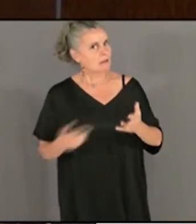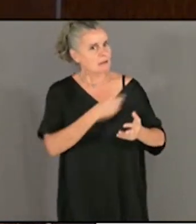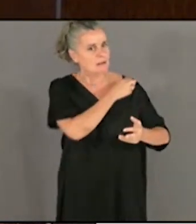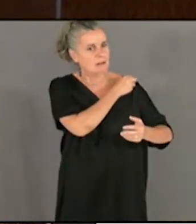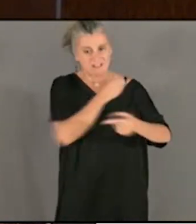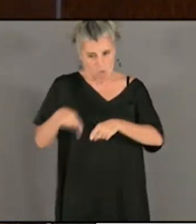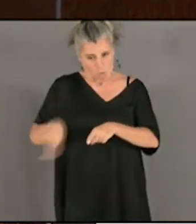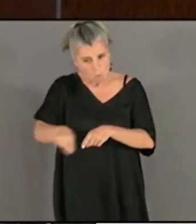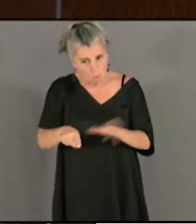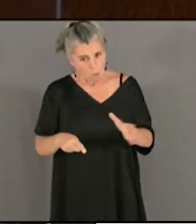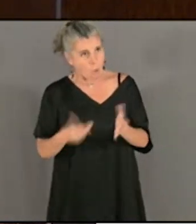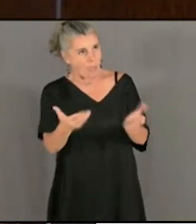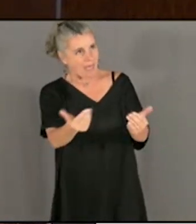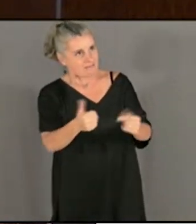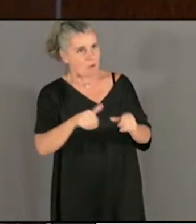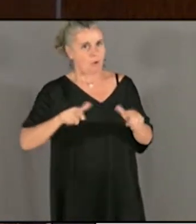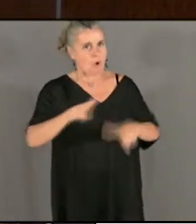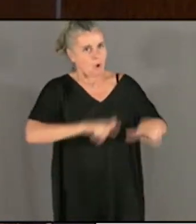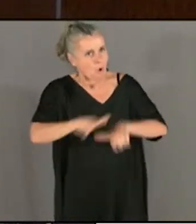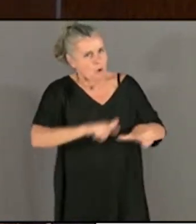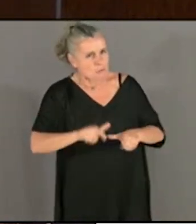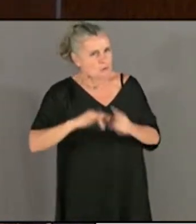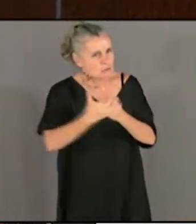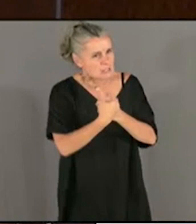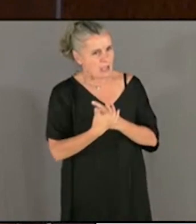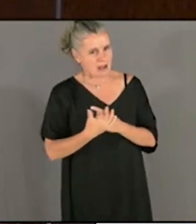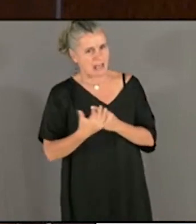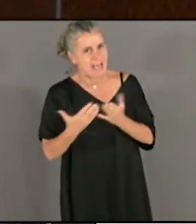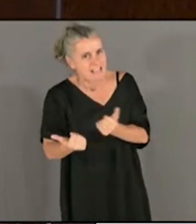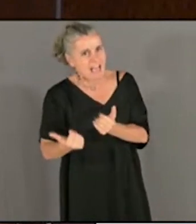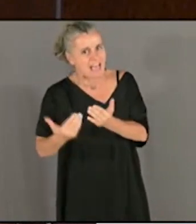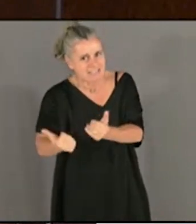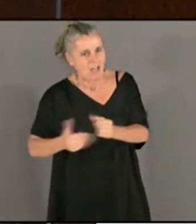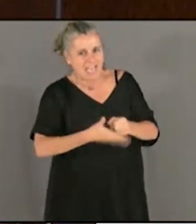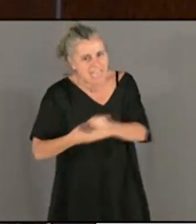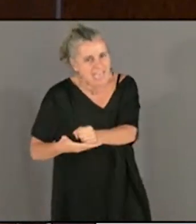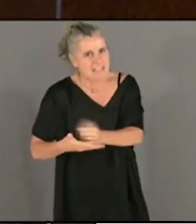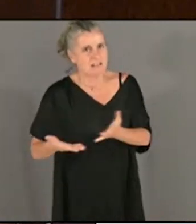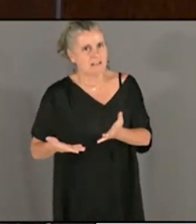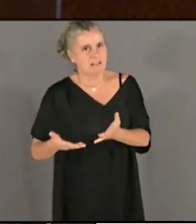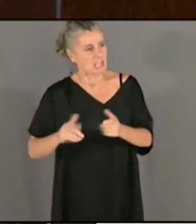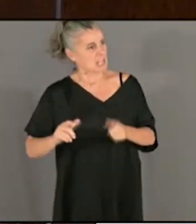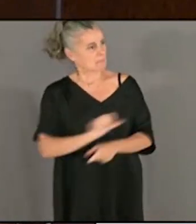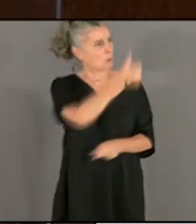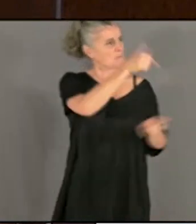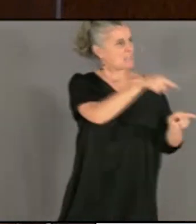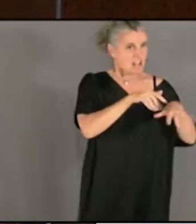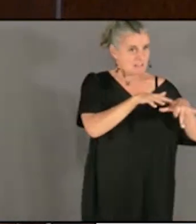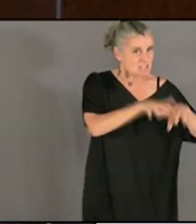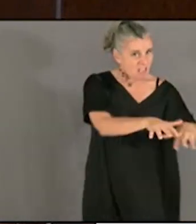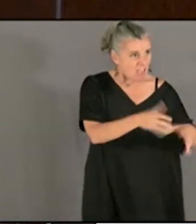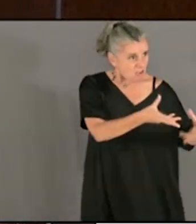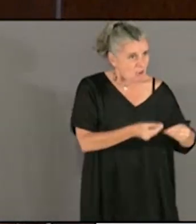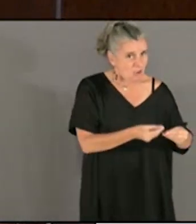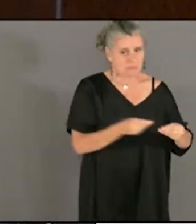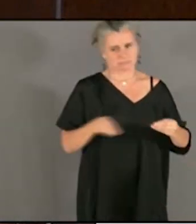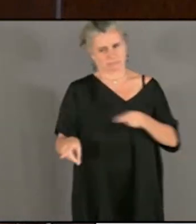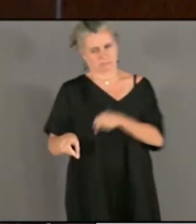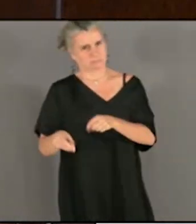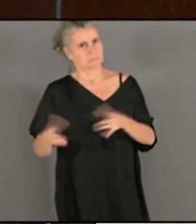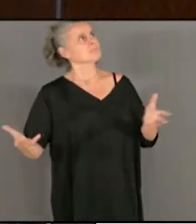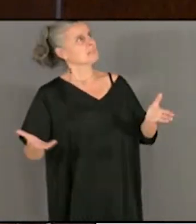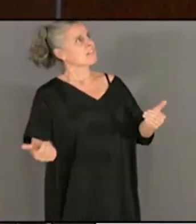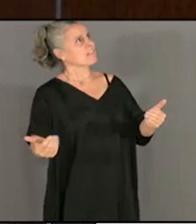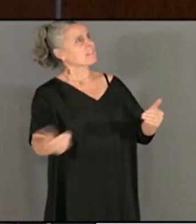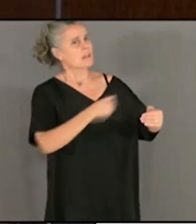logement social, qui attendent des aides et qui passent toujours après l'autre. Et c'est pas avec vous que ça va changer, manifestement. Donc la réalité,